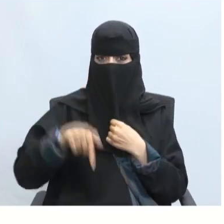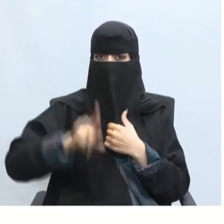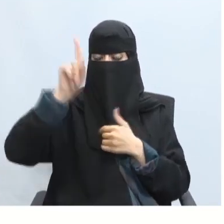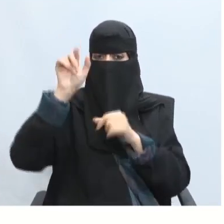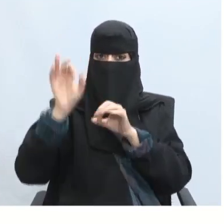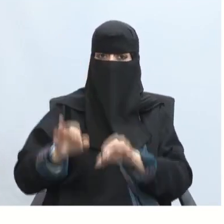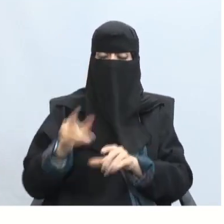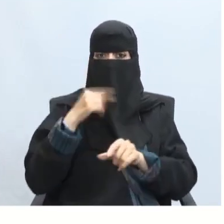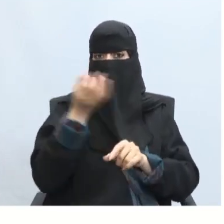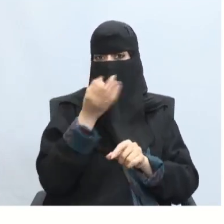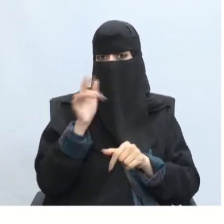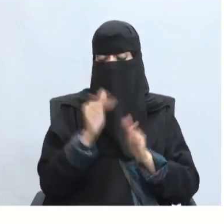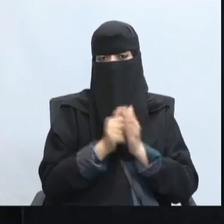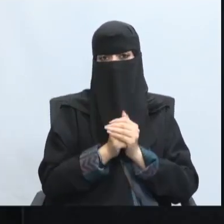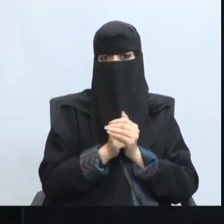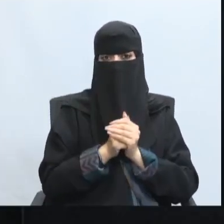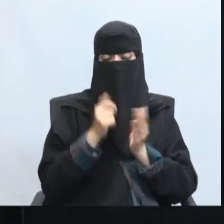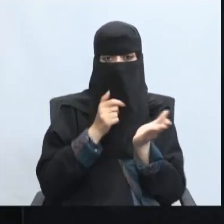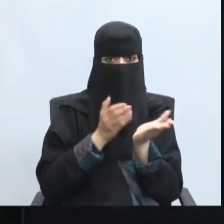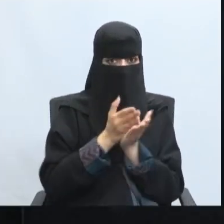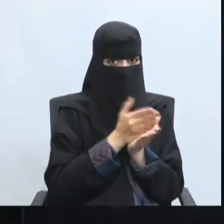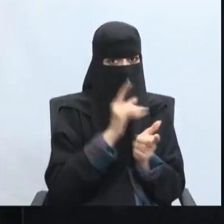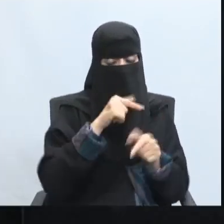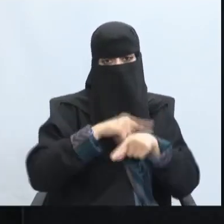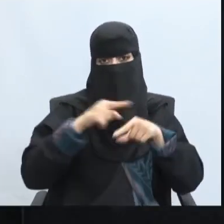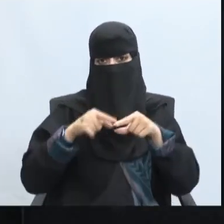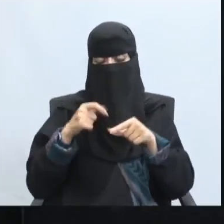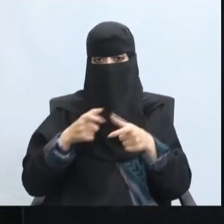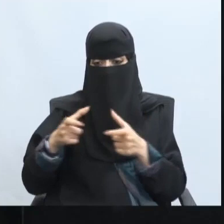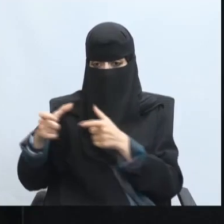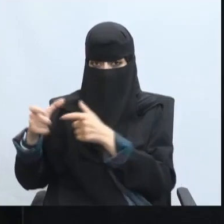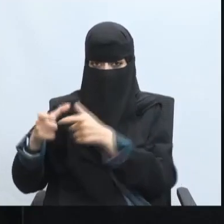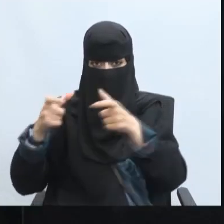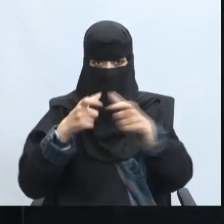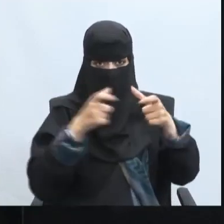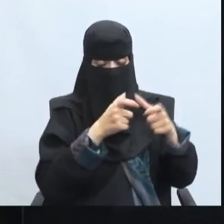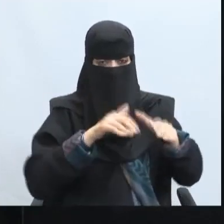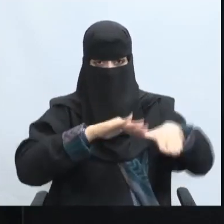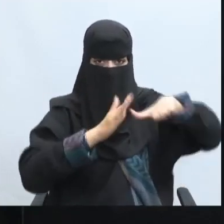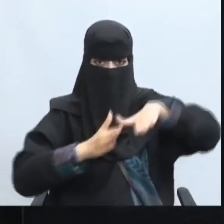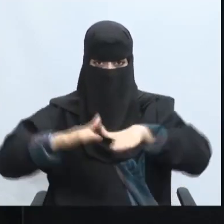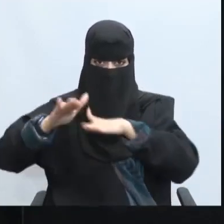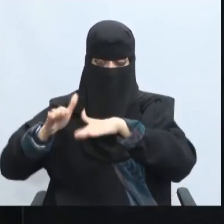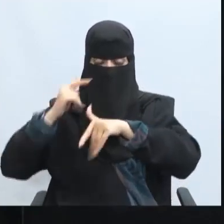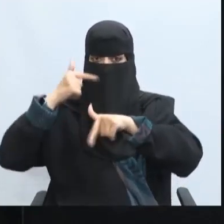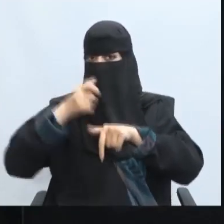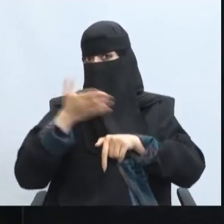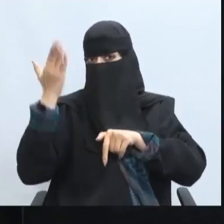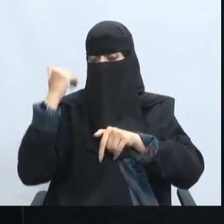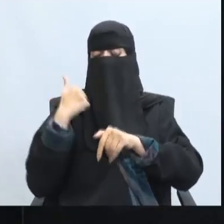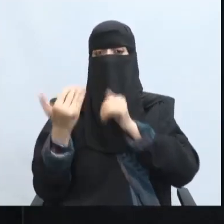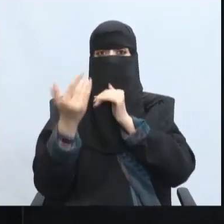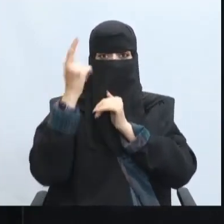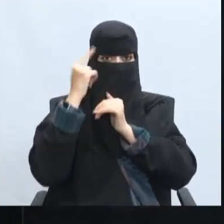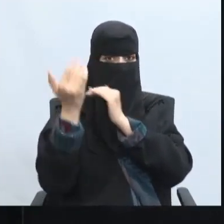اليوم اعزائي الطلبه سوف نتطرق الى الاحزمه الزلزاليه بعدما تعرفنا في دروس سابقه عن